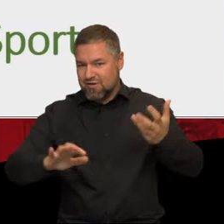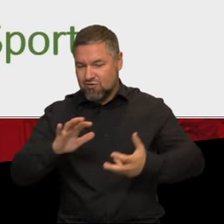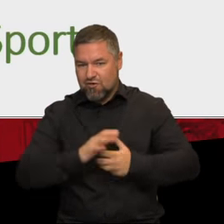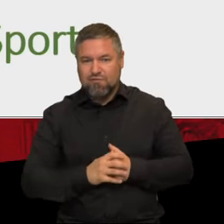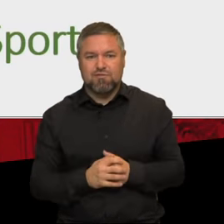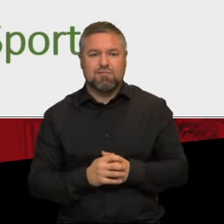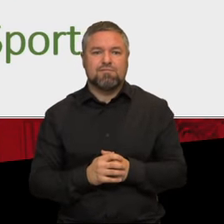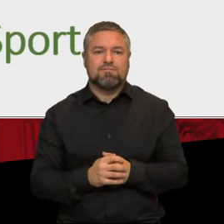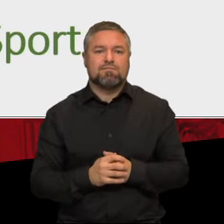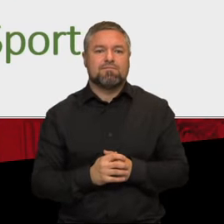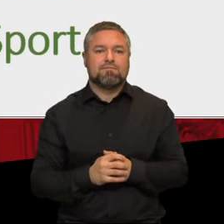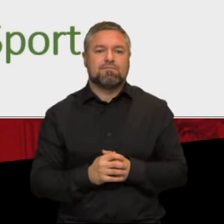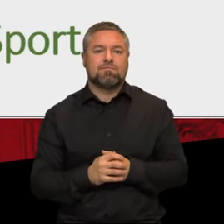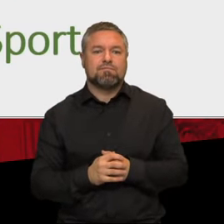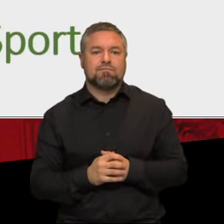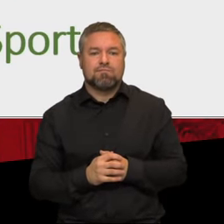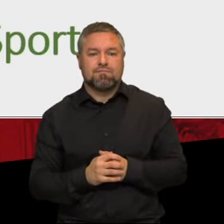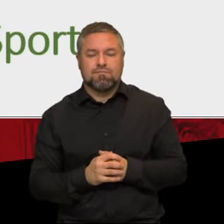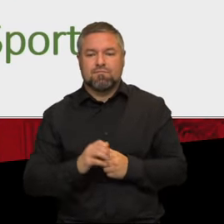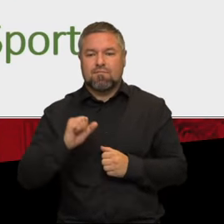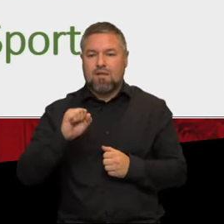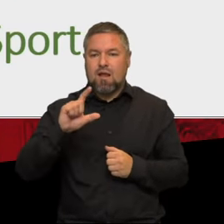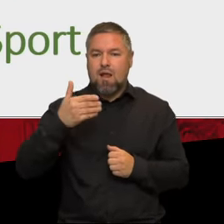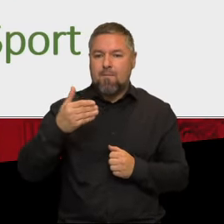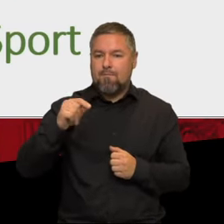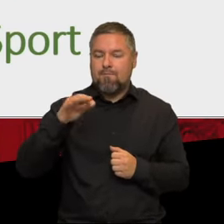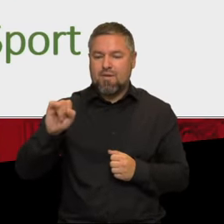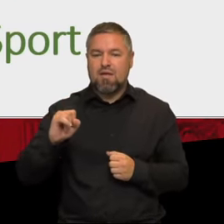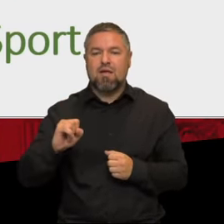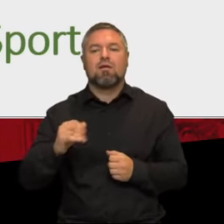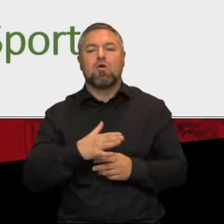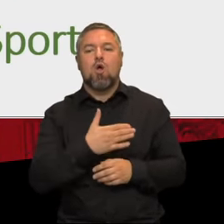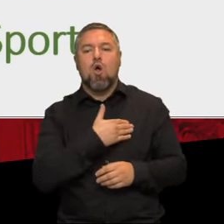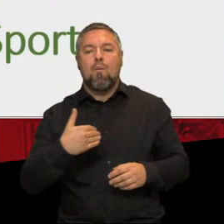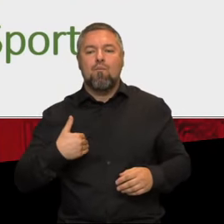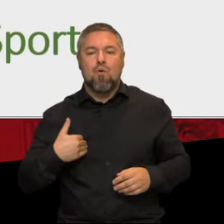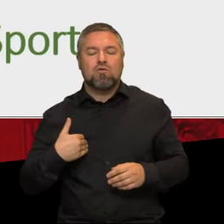Tak, to one w skrócie się nazywają AMPy, Akademickie Mistrzostwa